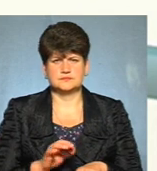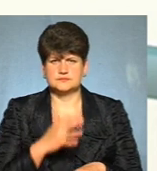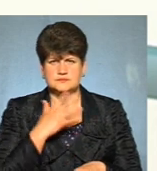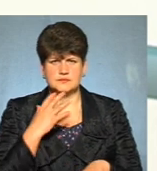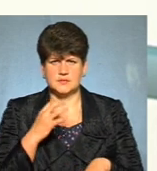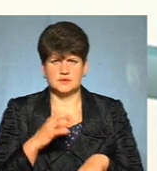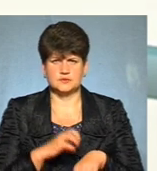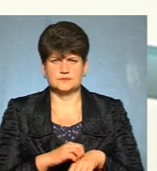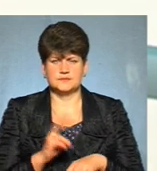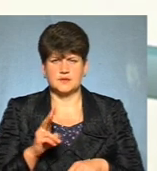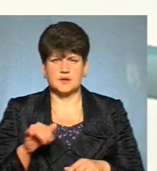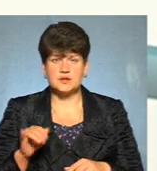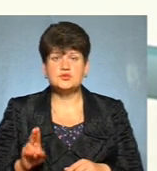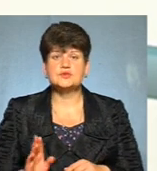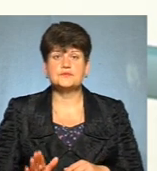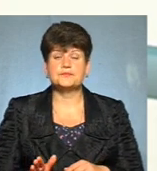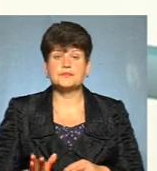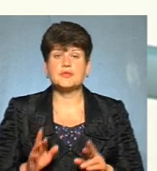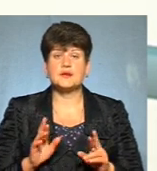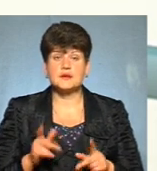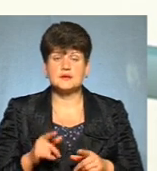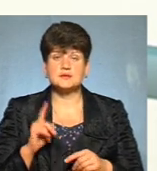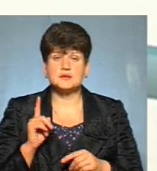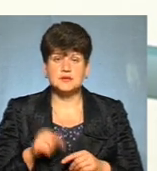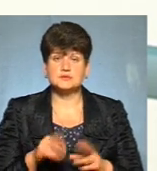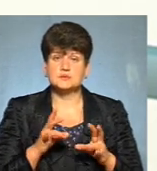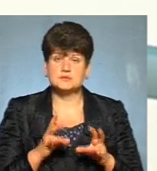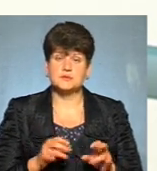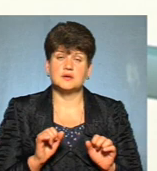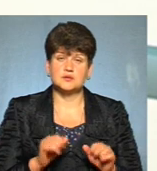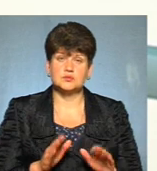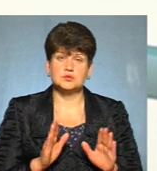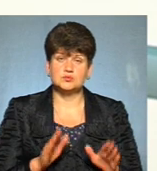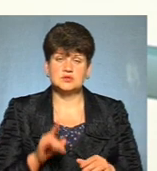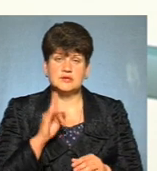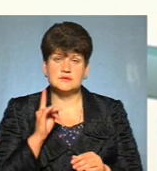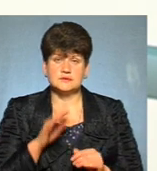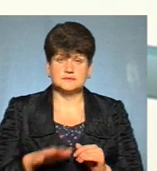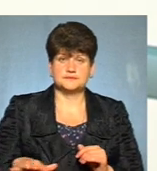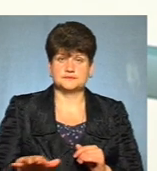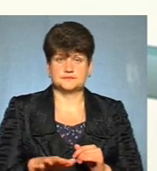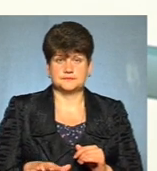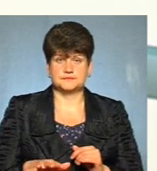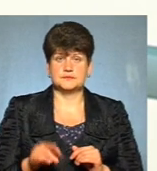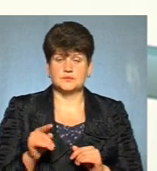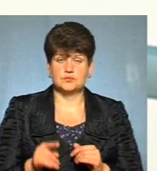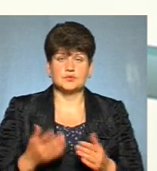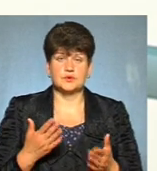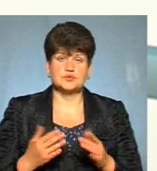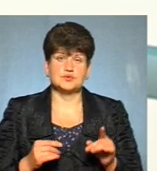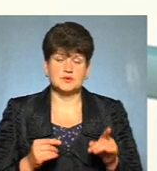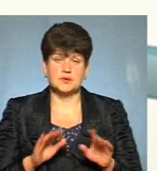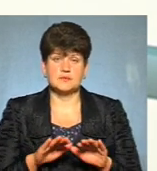вберегтися? От треба знати, що небезпека може чатувати в зелених зонах. Тому, якщо там